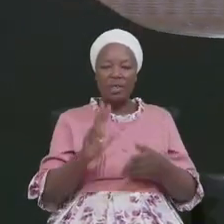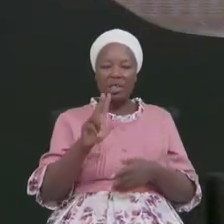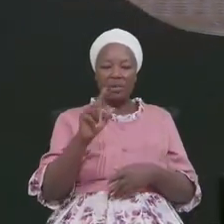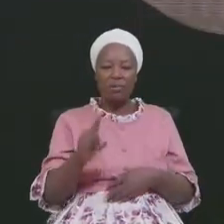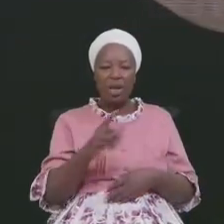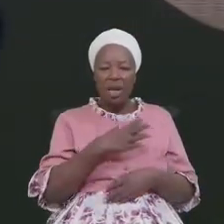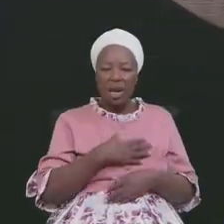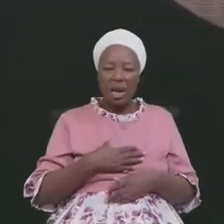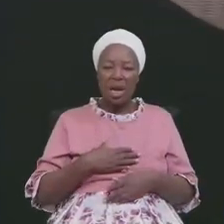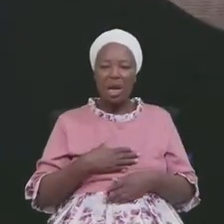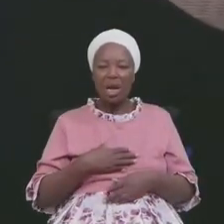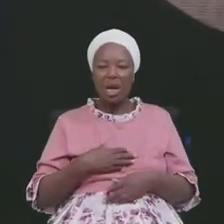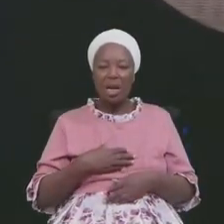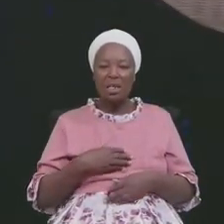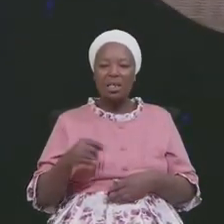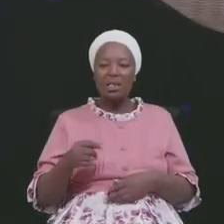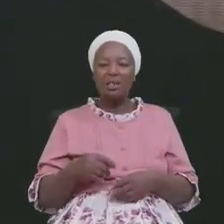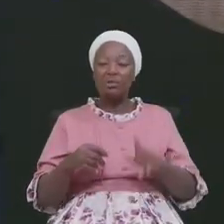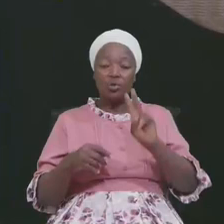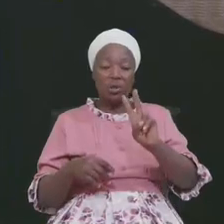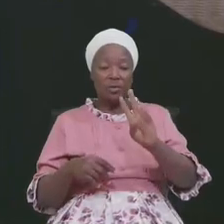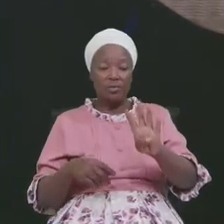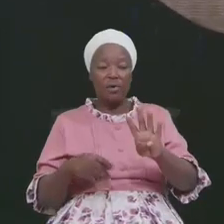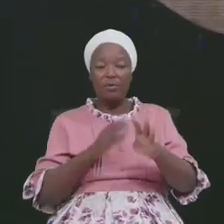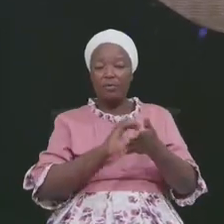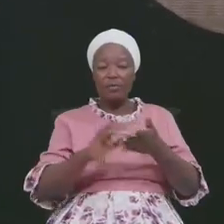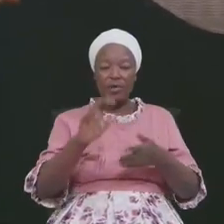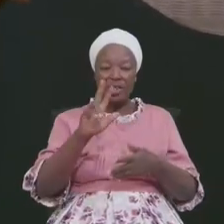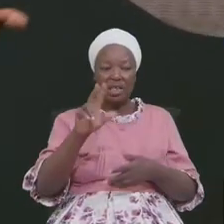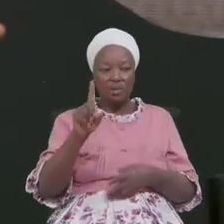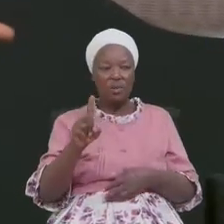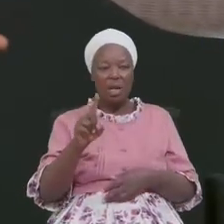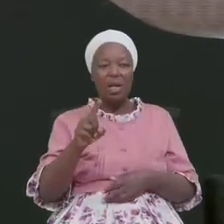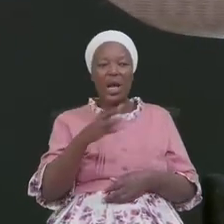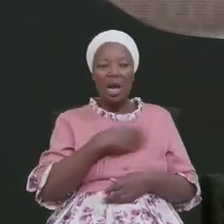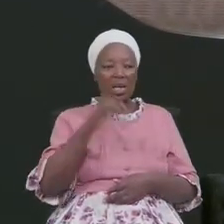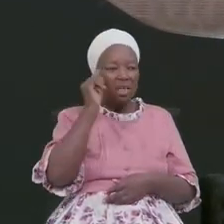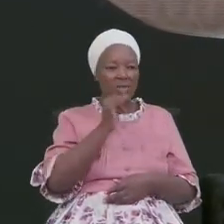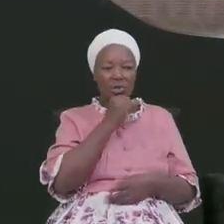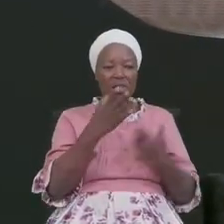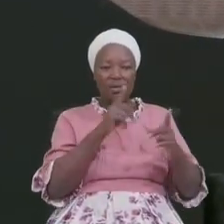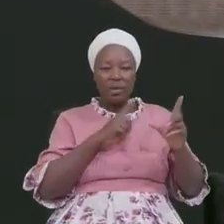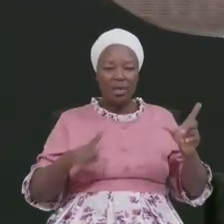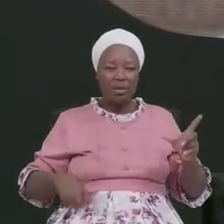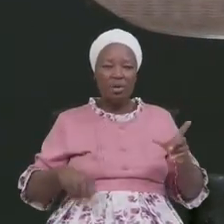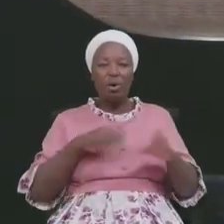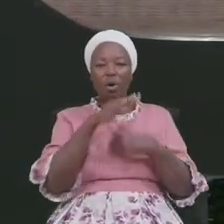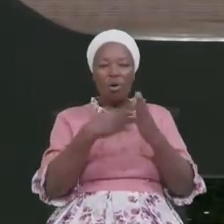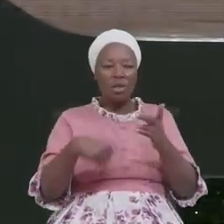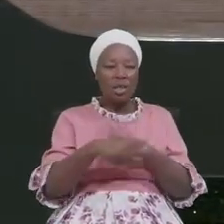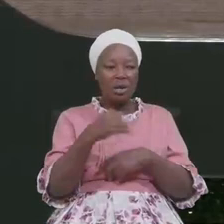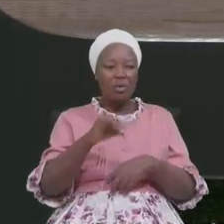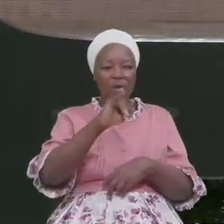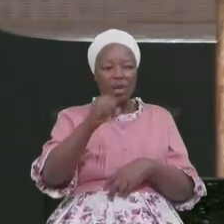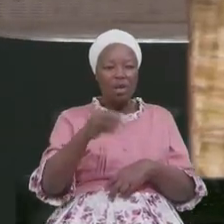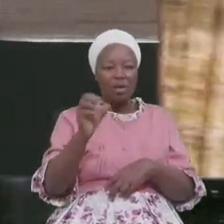31, on dit, Israël servit l'Éternel pendant toute la vie de Josué et pendant toute la vie des anciens qui survécurent à Josué